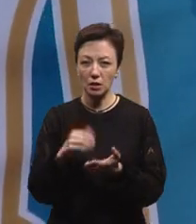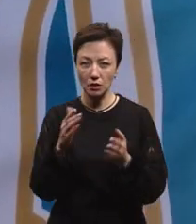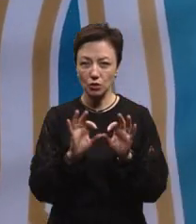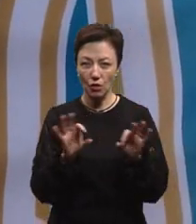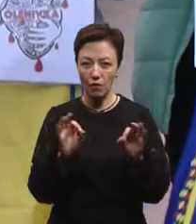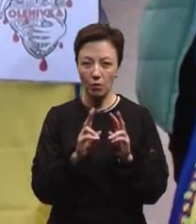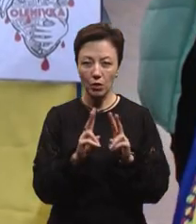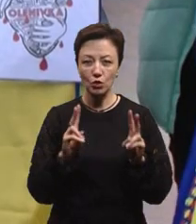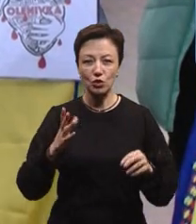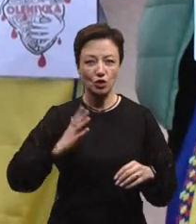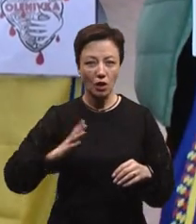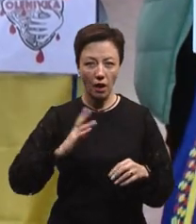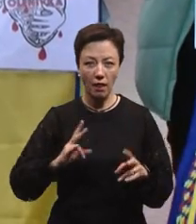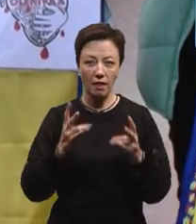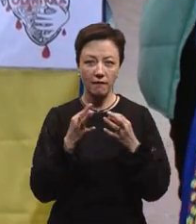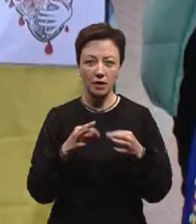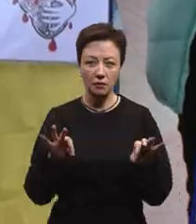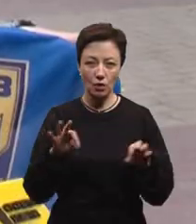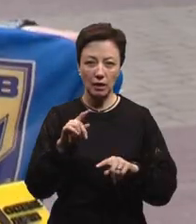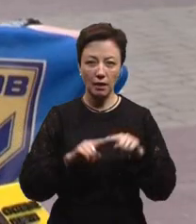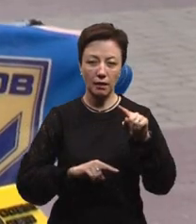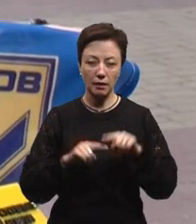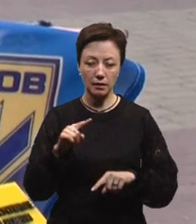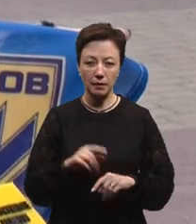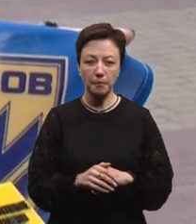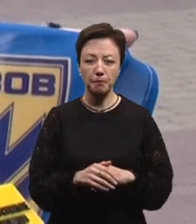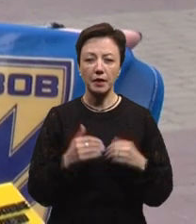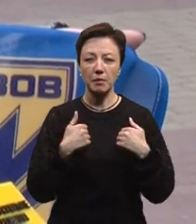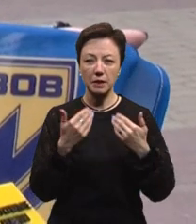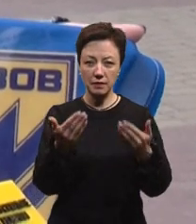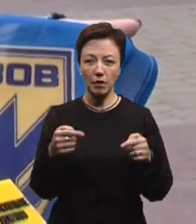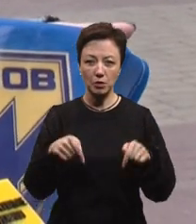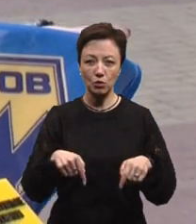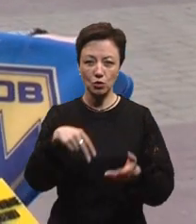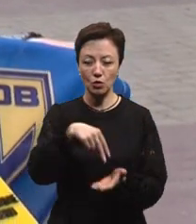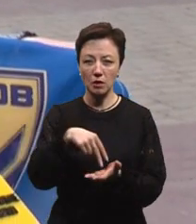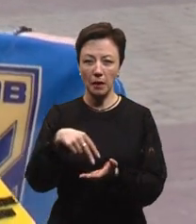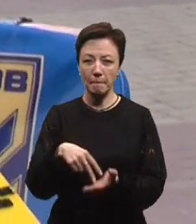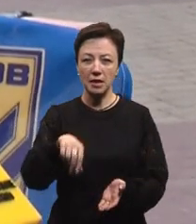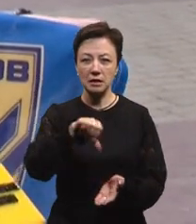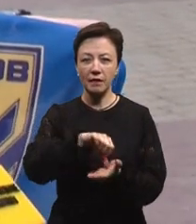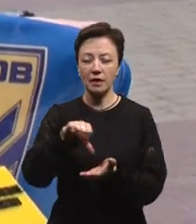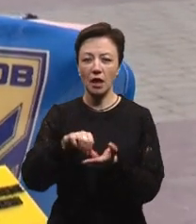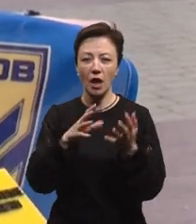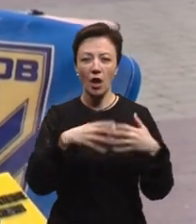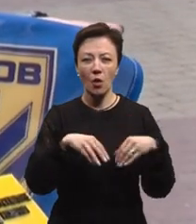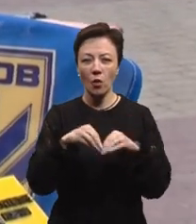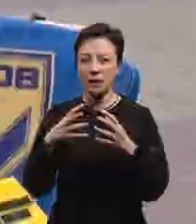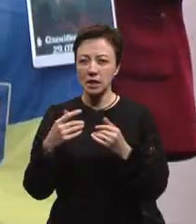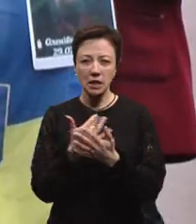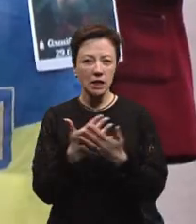це ті хто чекають на визволення рідних ми з вами тут стоїмо представники родин з різних